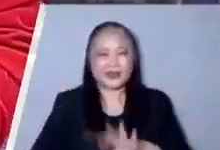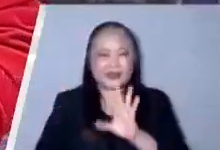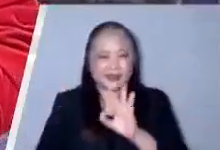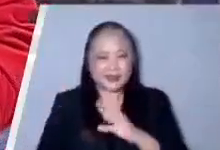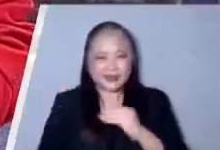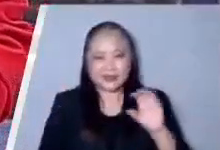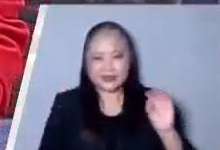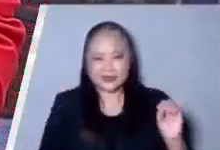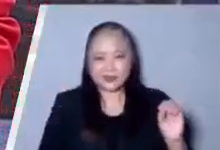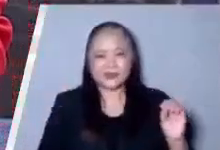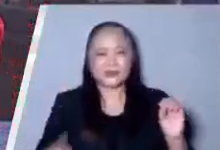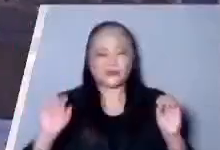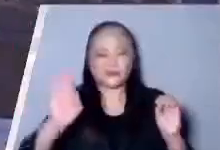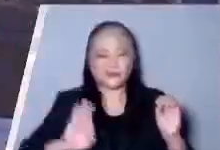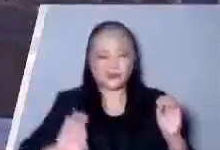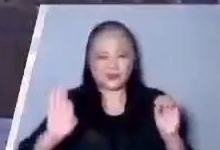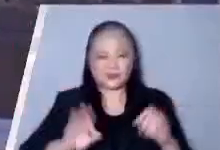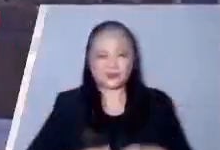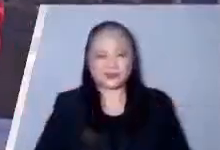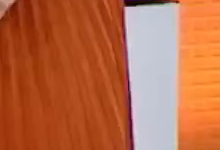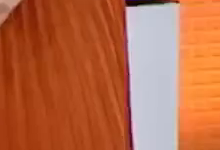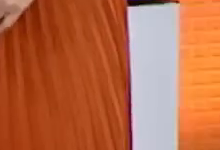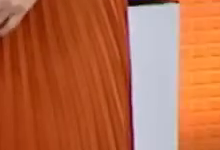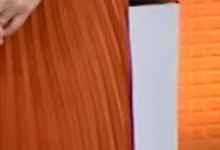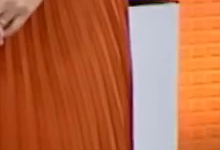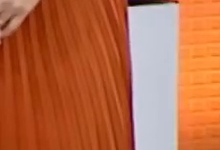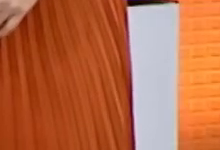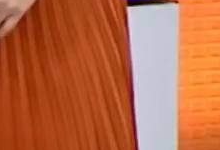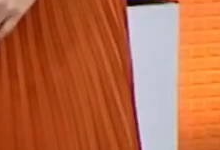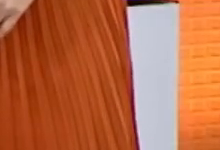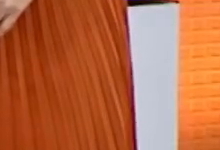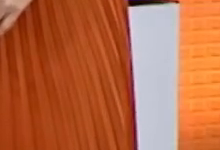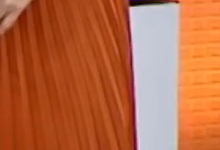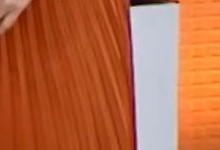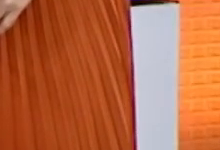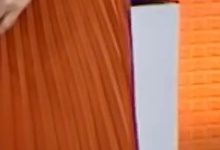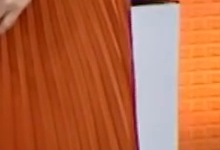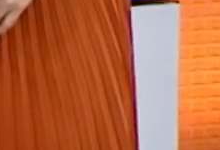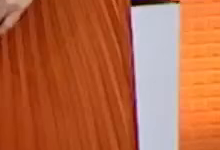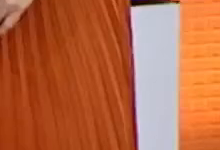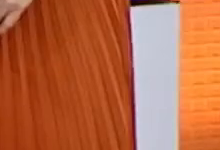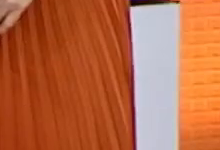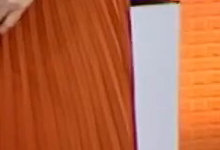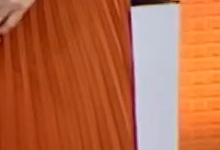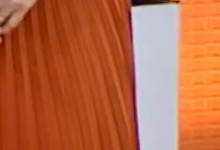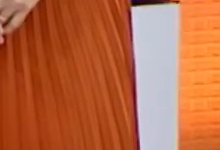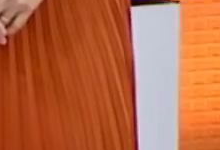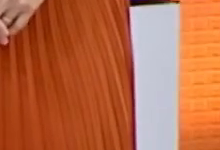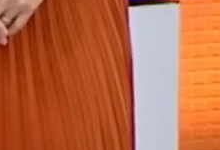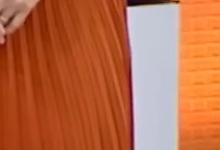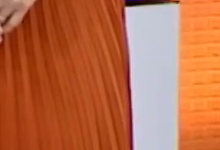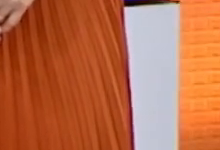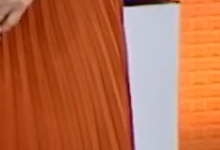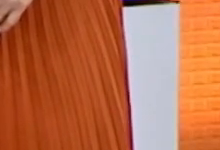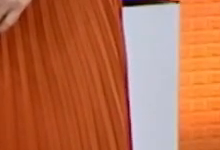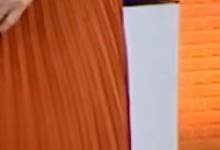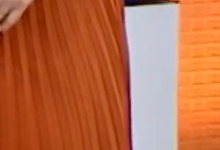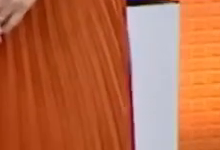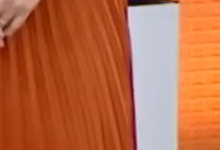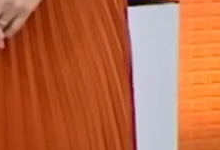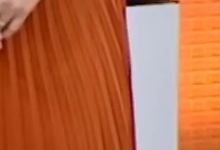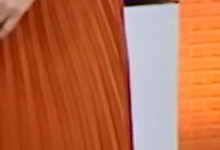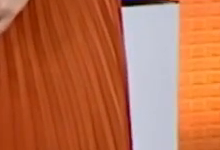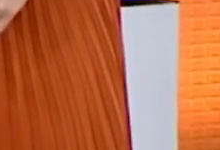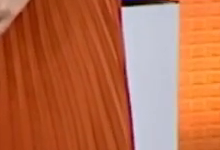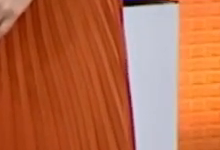tuwing Biyernes. Ingat po tayo sa biyahe, mga kapuso. Mga kapuso, para una ka sa mga balita, mag-subscribe sa GMA Integrated News sa YouTube.